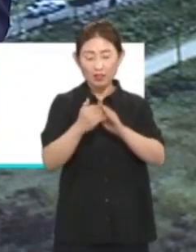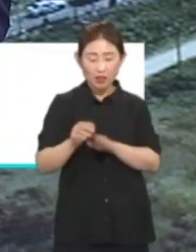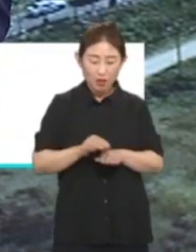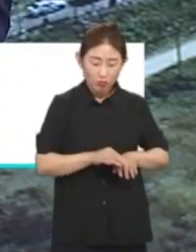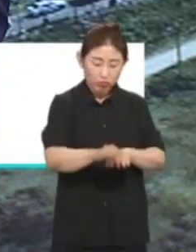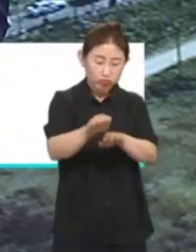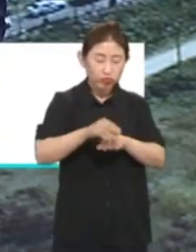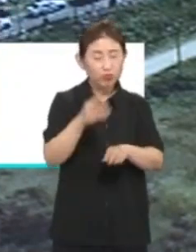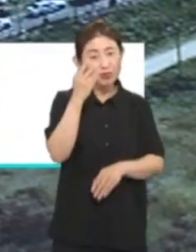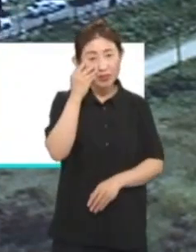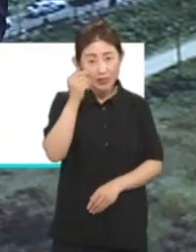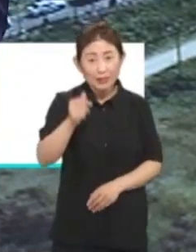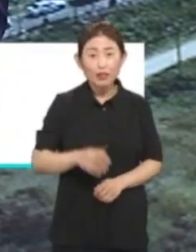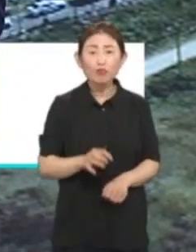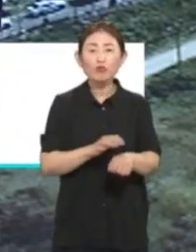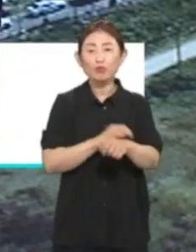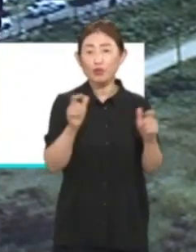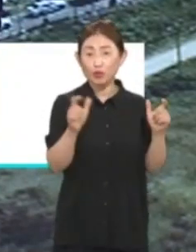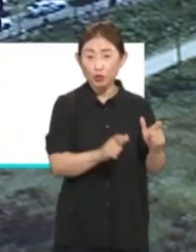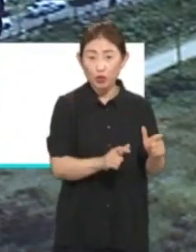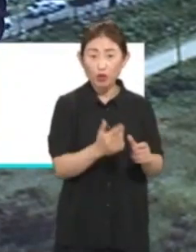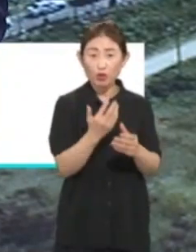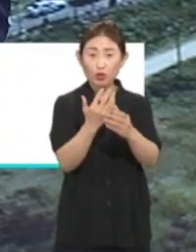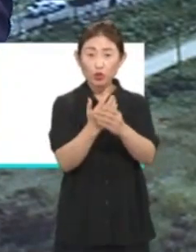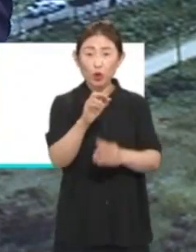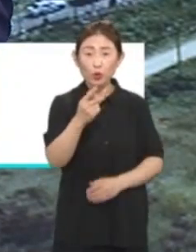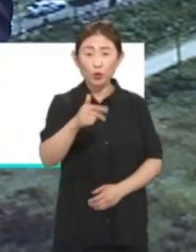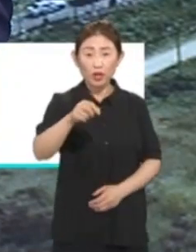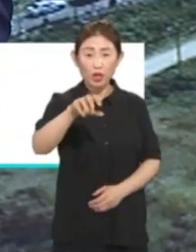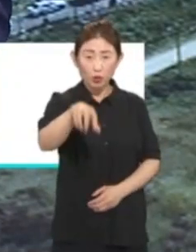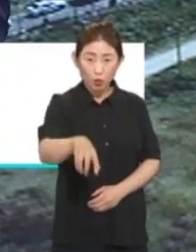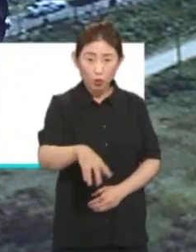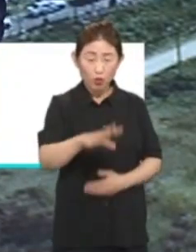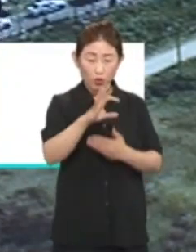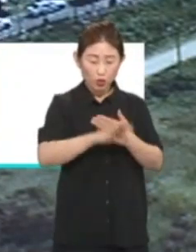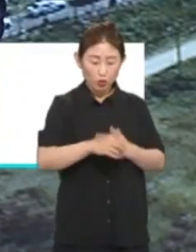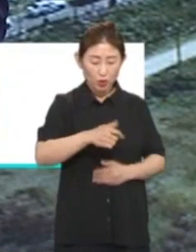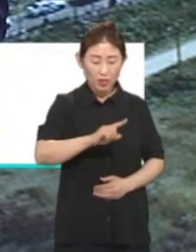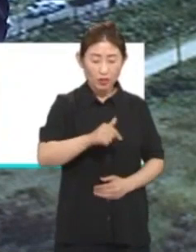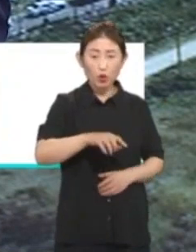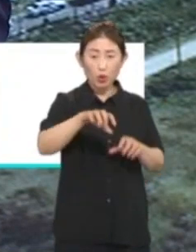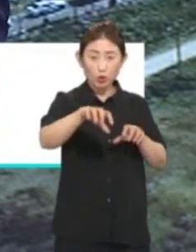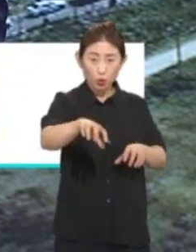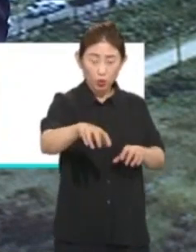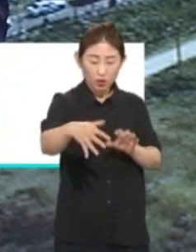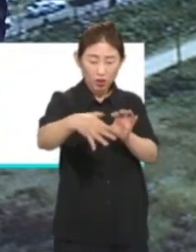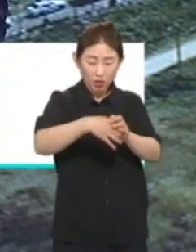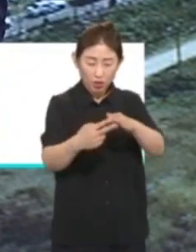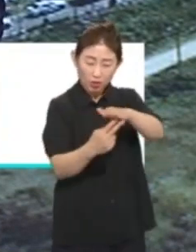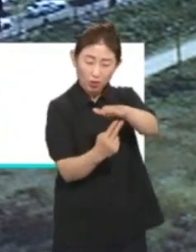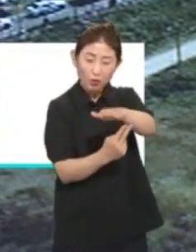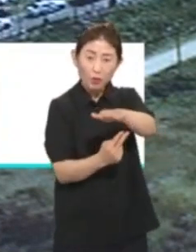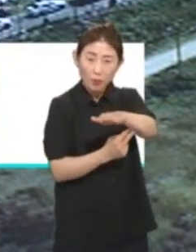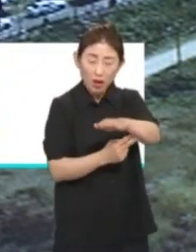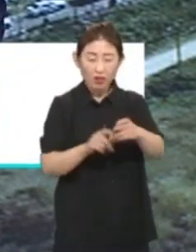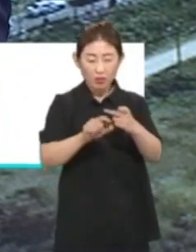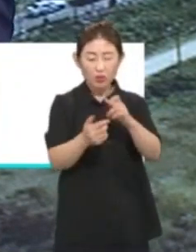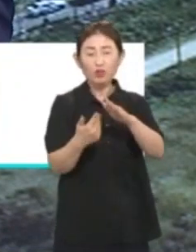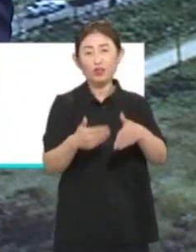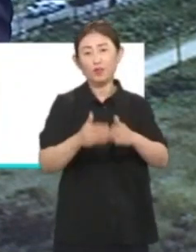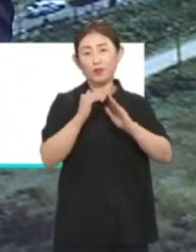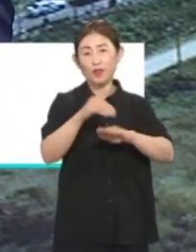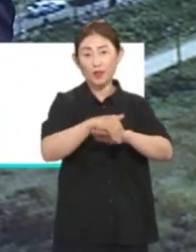될 전망입니다. 유성구 용계동과 서구 관저동을 잇는 도안대로도 연내 완전 개통을 앞두고 있는 등